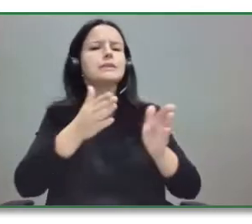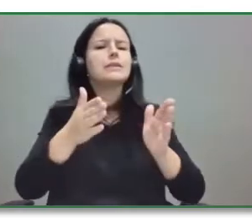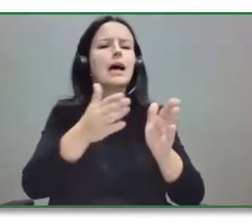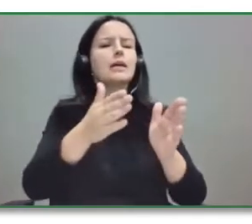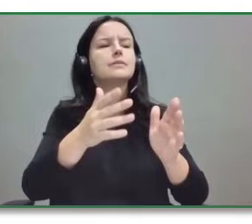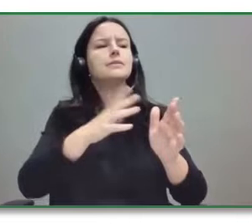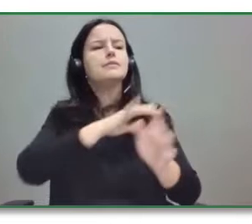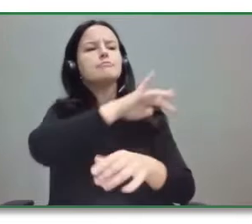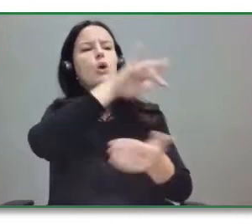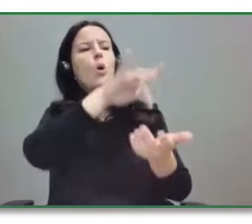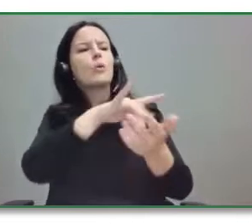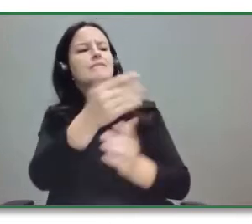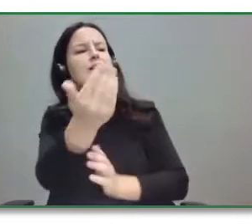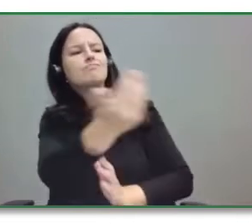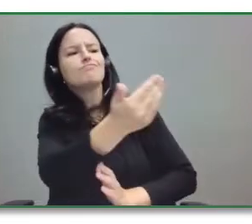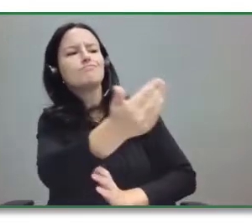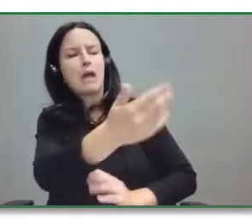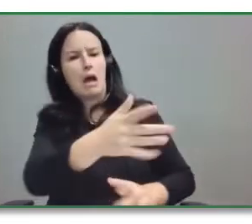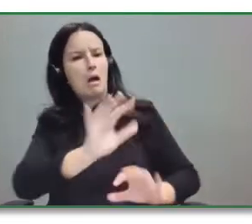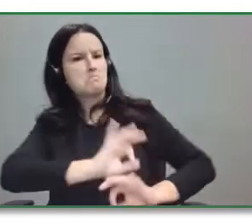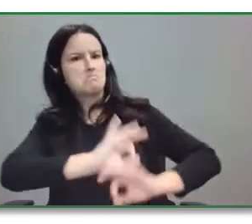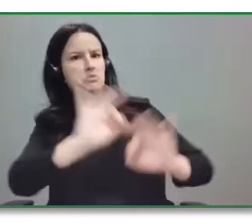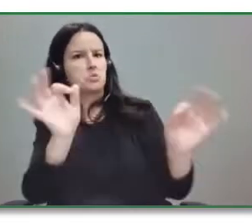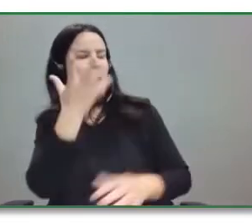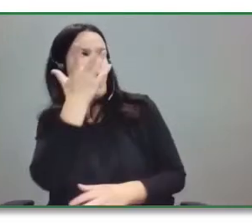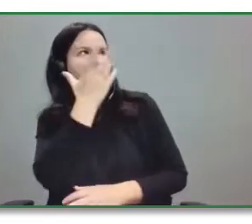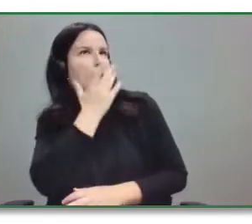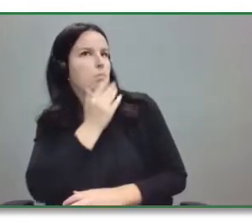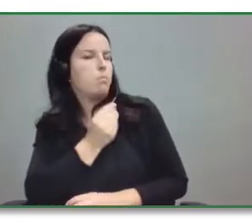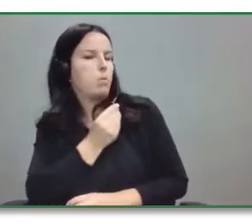visiteurs qui était formidable. Et je